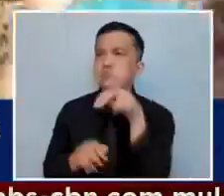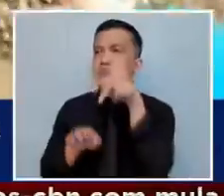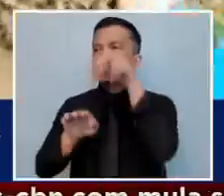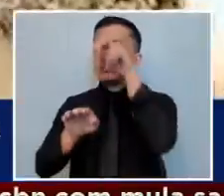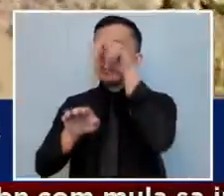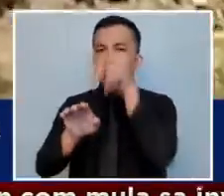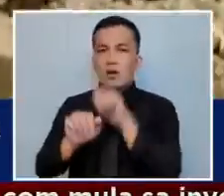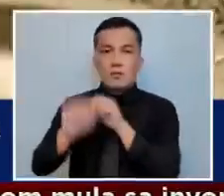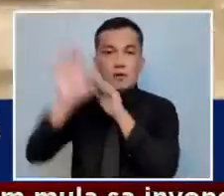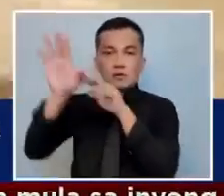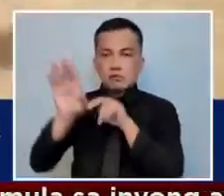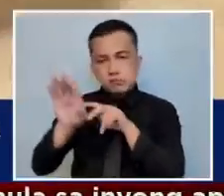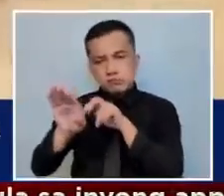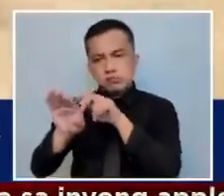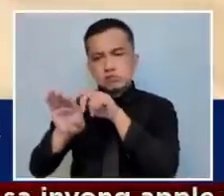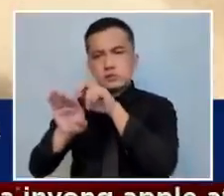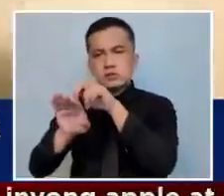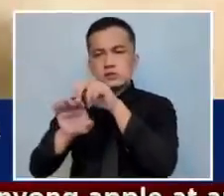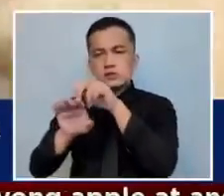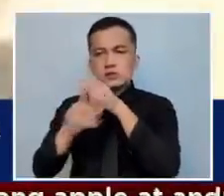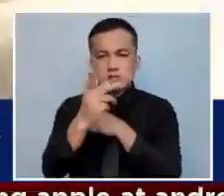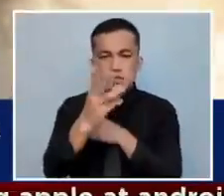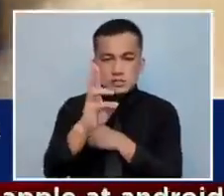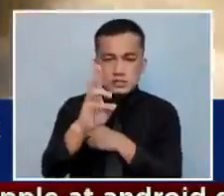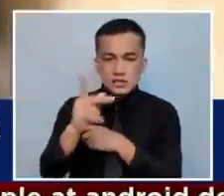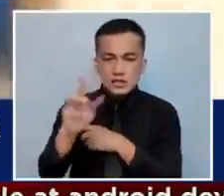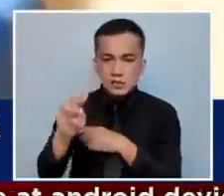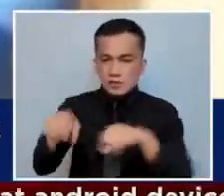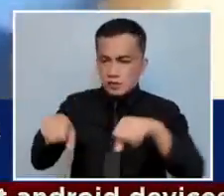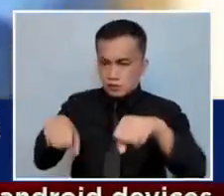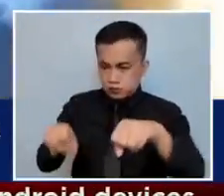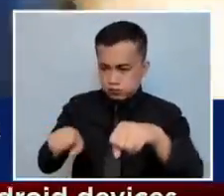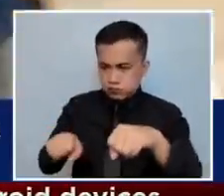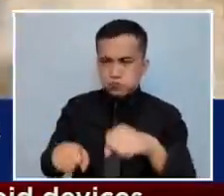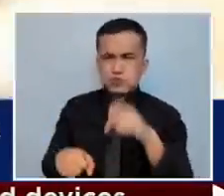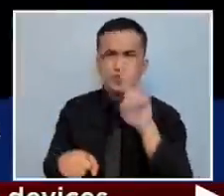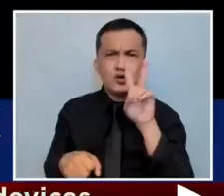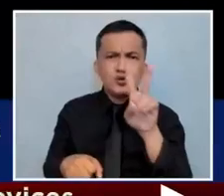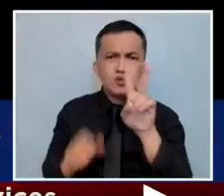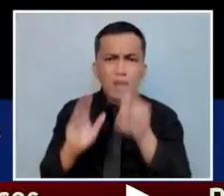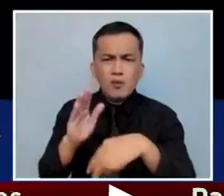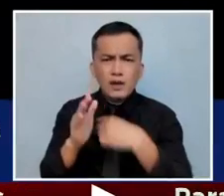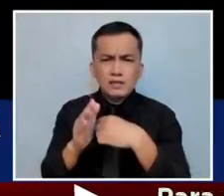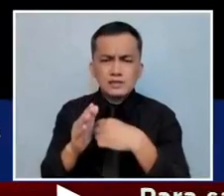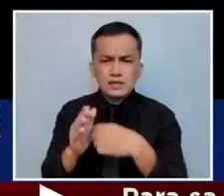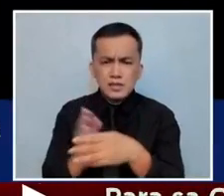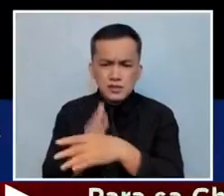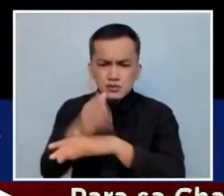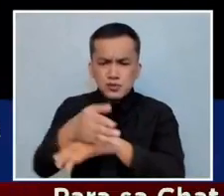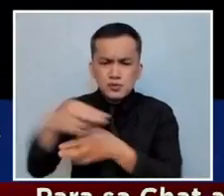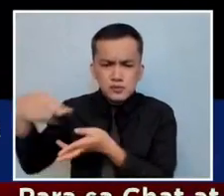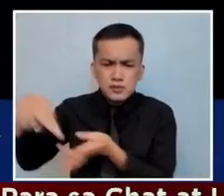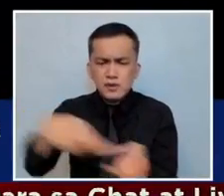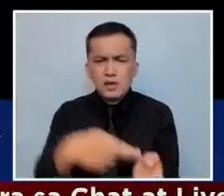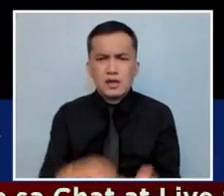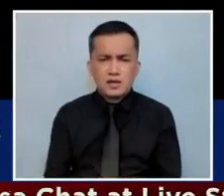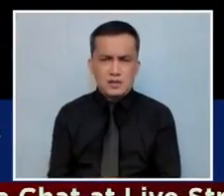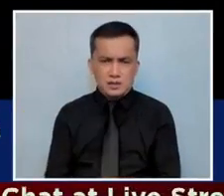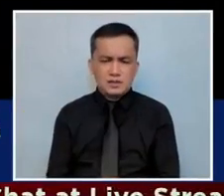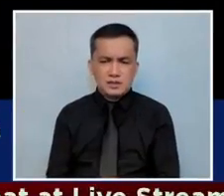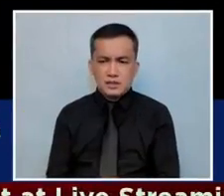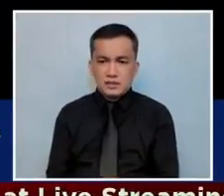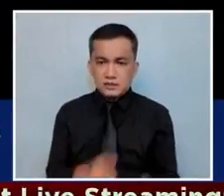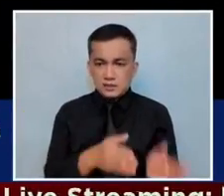6 na kilometro, sumakay ng motorsiklo ng 2 oras at tumawid ng ilog. Ma'am Jules, gumilid ka! Sa baka kay